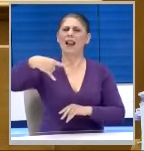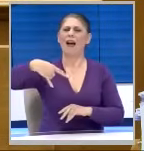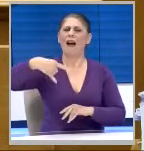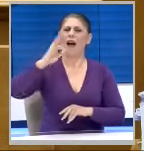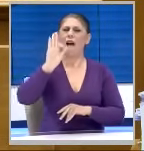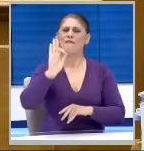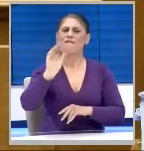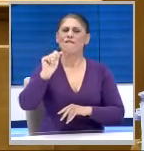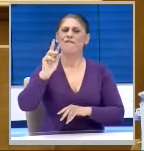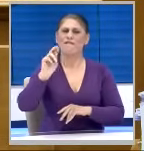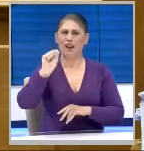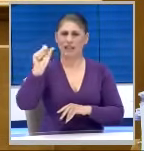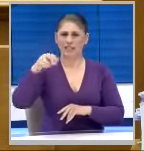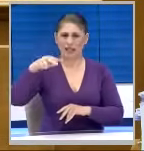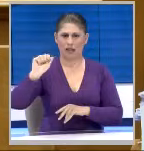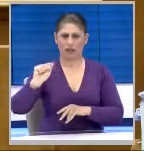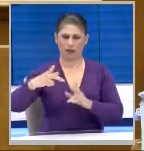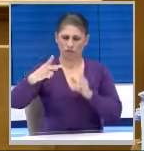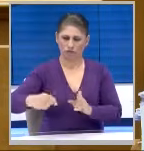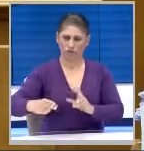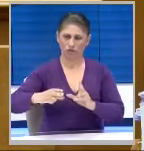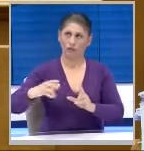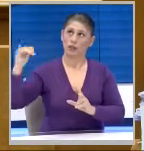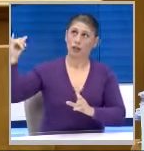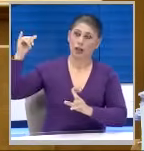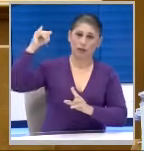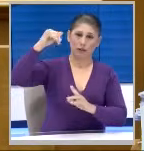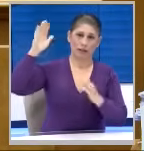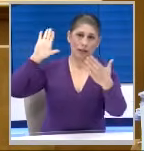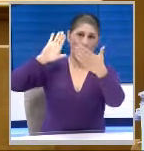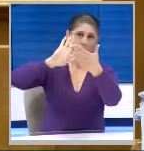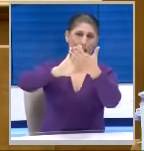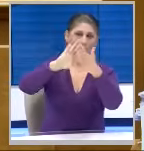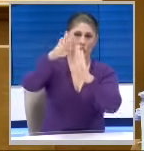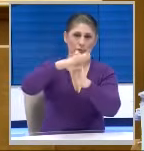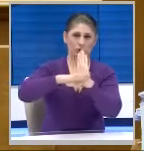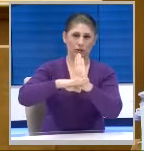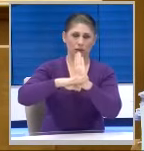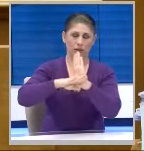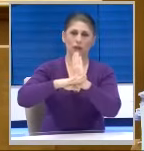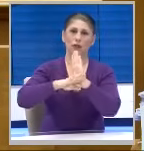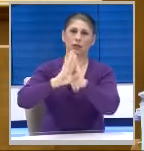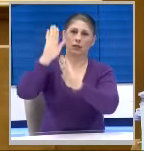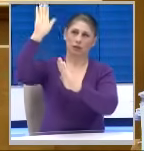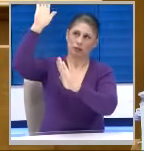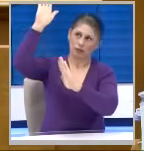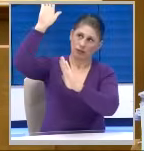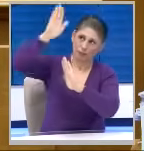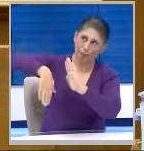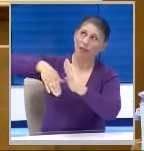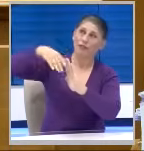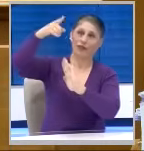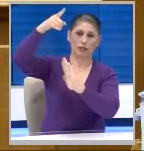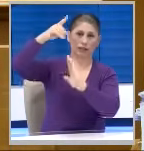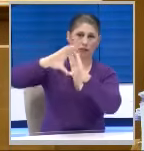βρίσκεται σε στάση αποκόπτεται ο αγωγός της εναέριας γραμμής επαφής του συστήματος και πέφτει επί της οροφής του συρμού στο